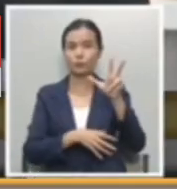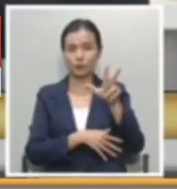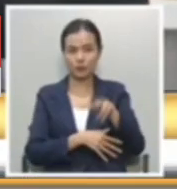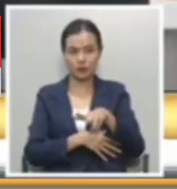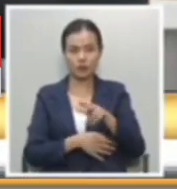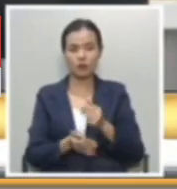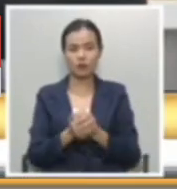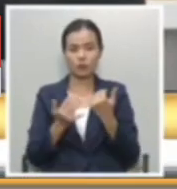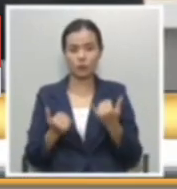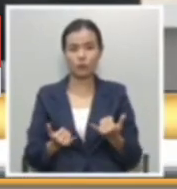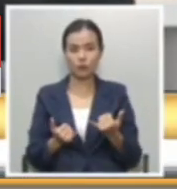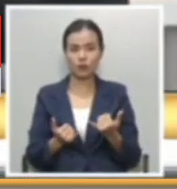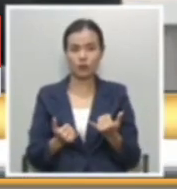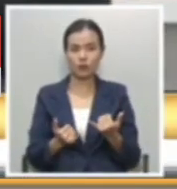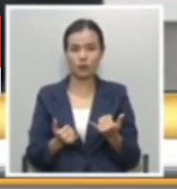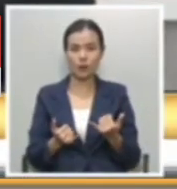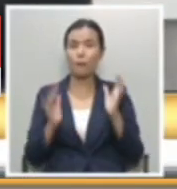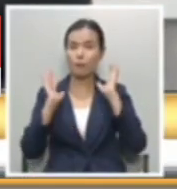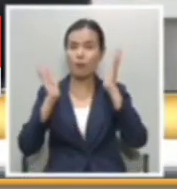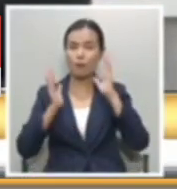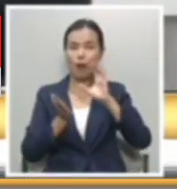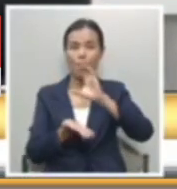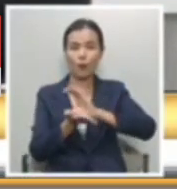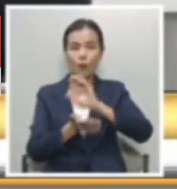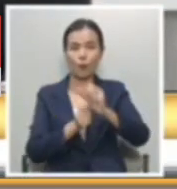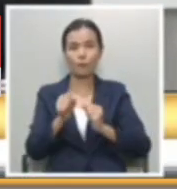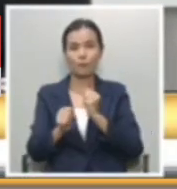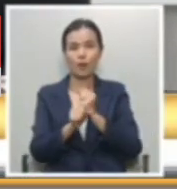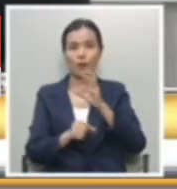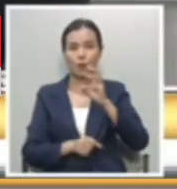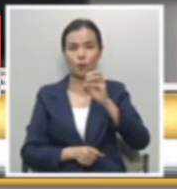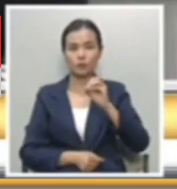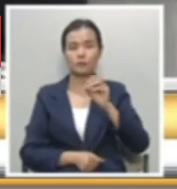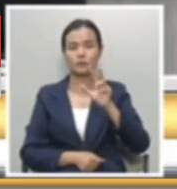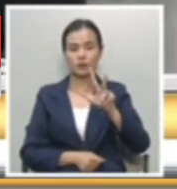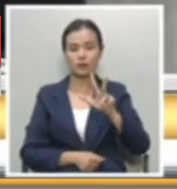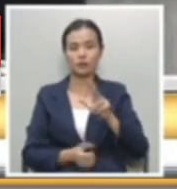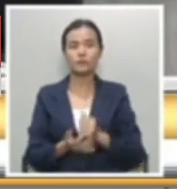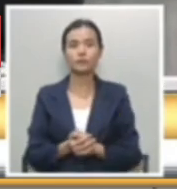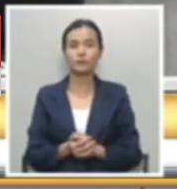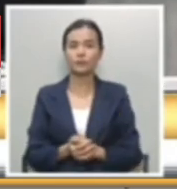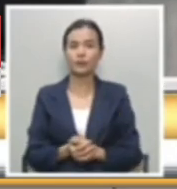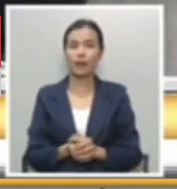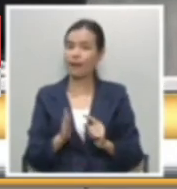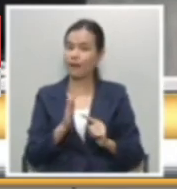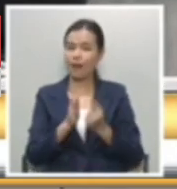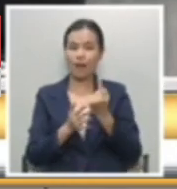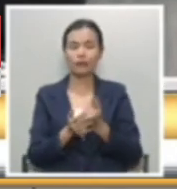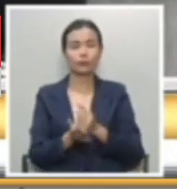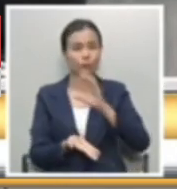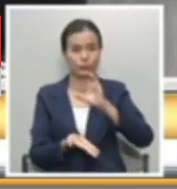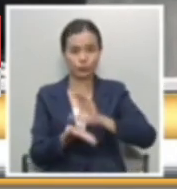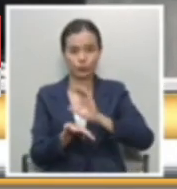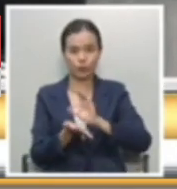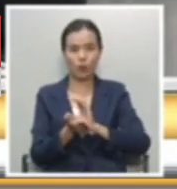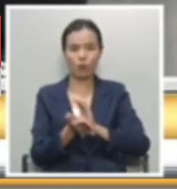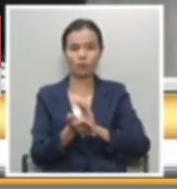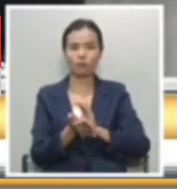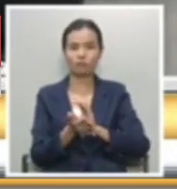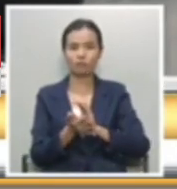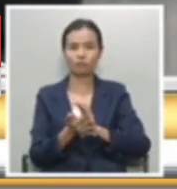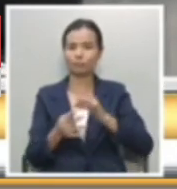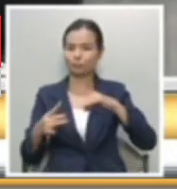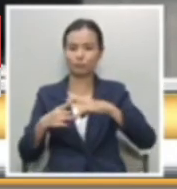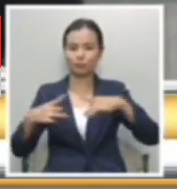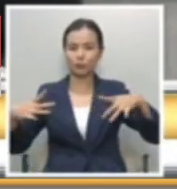วันนี้จะมาอภิปรายในเรื่องของงบประมาณปี2563ซึ่งในประเด็นแรกเลยเนี่ยเป็นงบประมาณที่ไม่ตอบโจทย์ของประเทศ